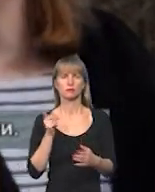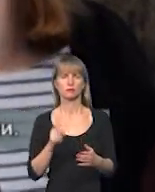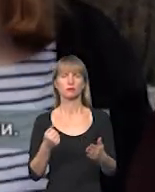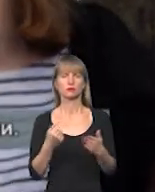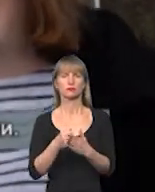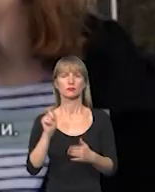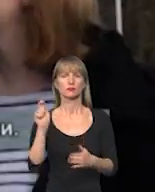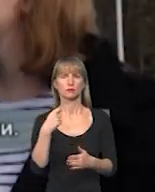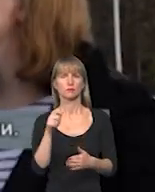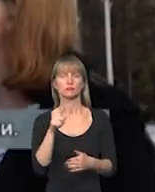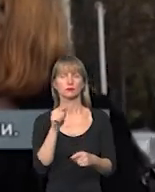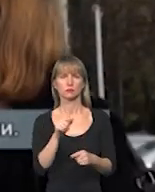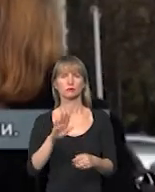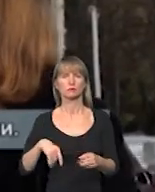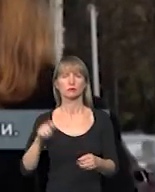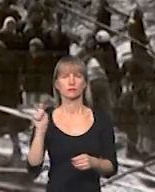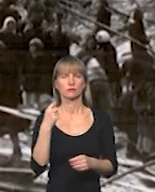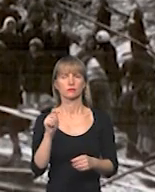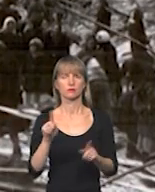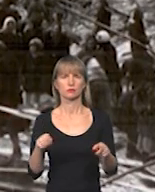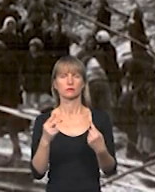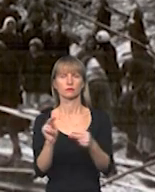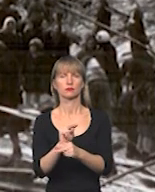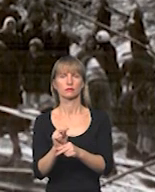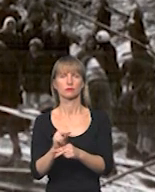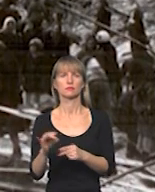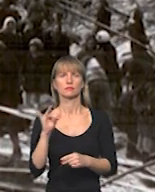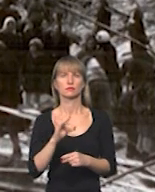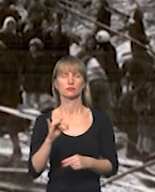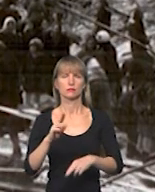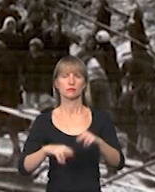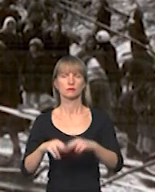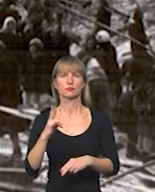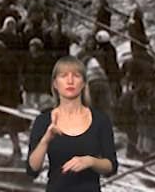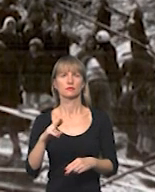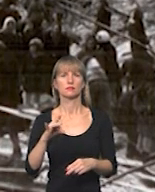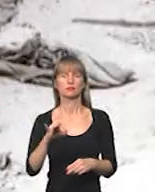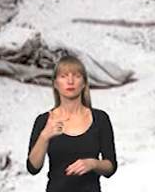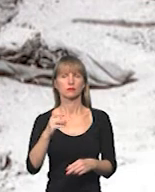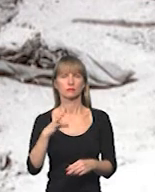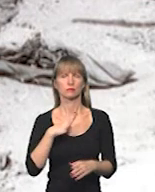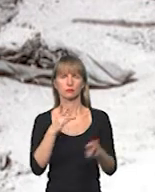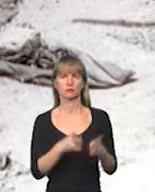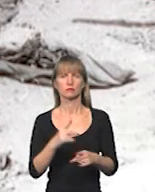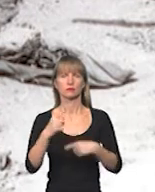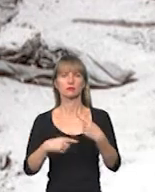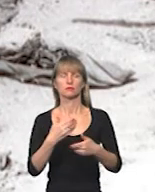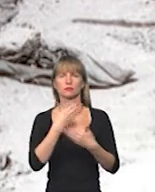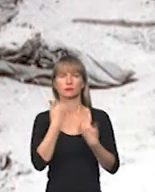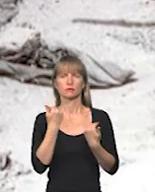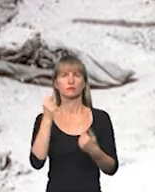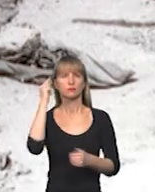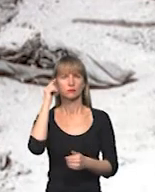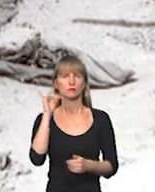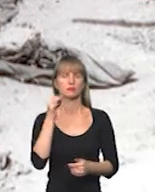войны. Вернее, это оно же, но после войны восстановлено. Історія зведення Дніпро-ГЕСу була трагічною. Через відсутність знань